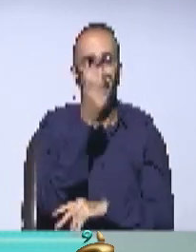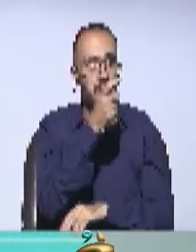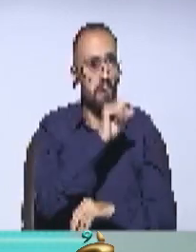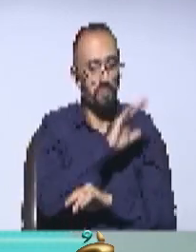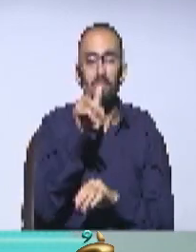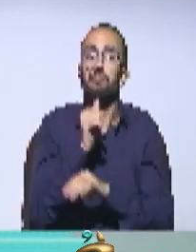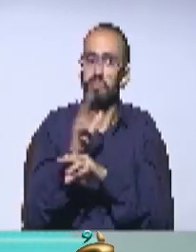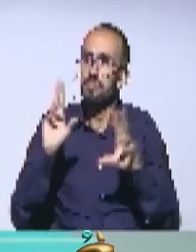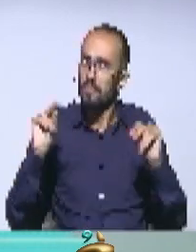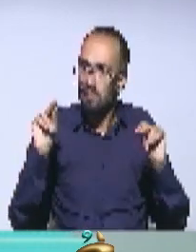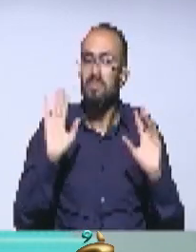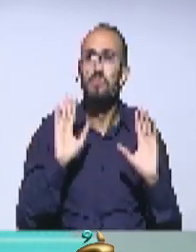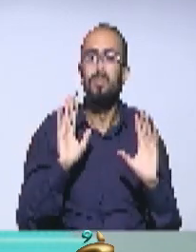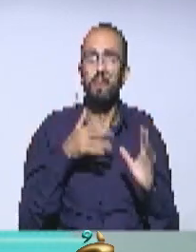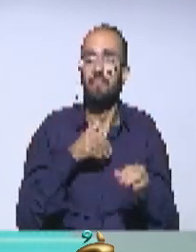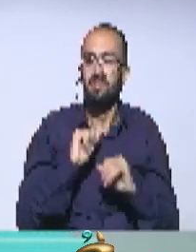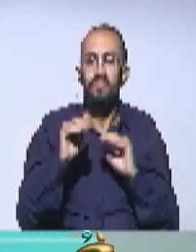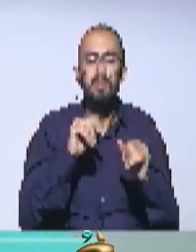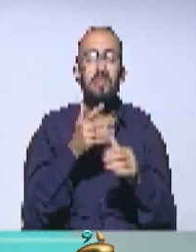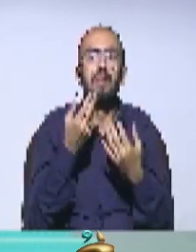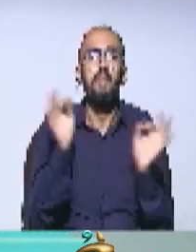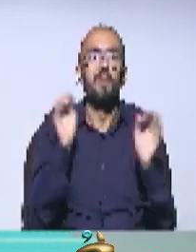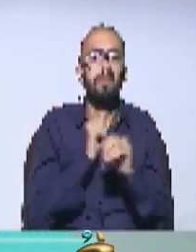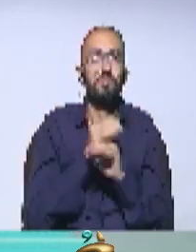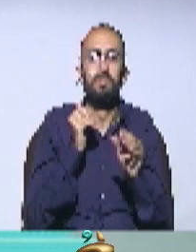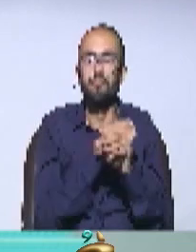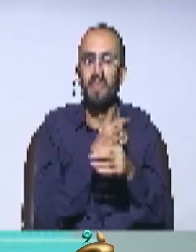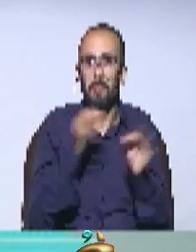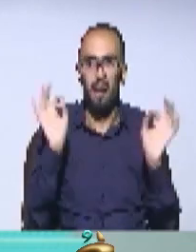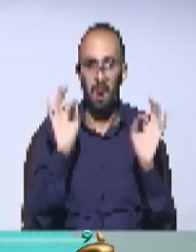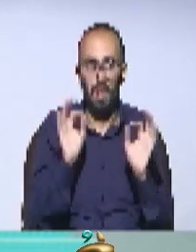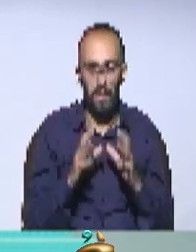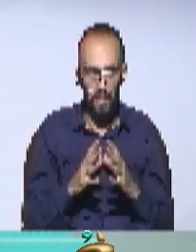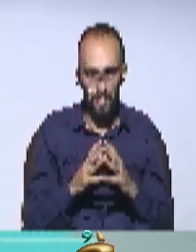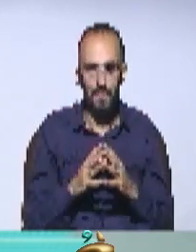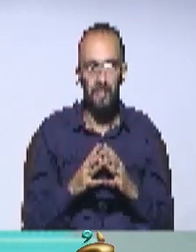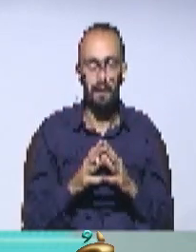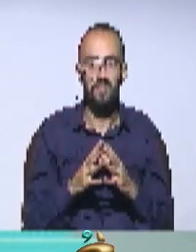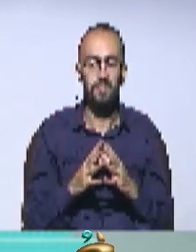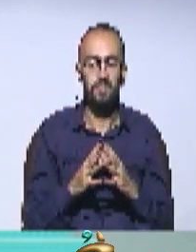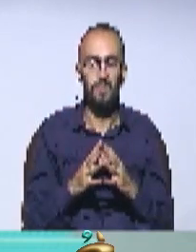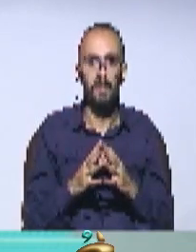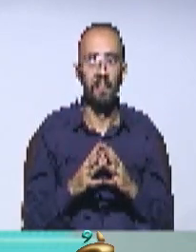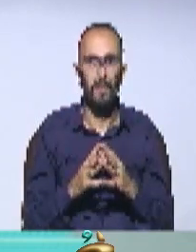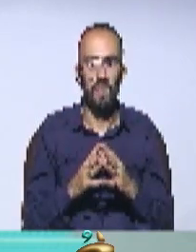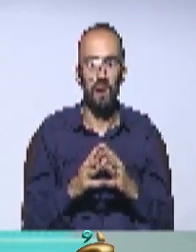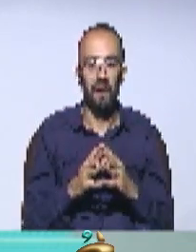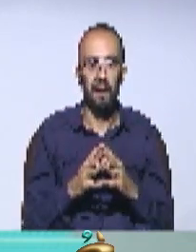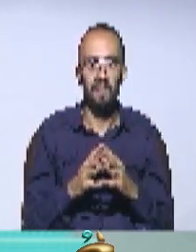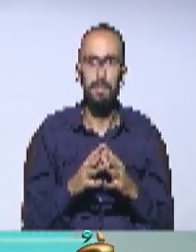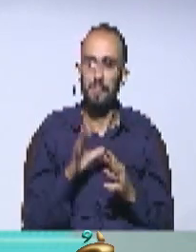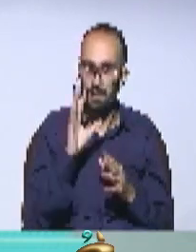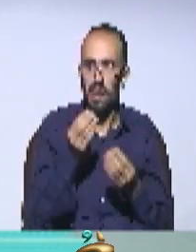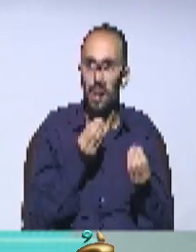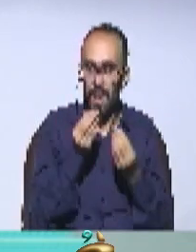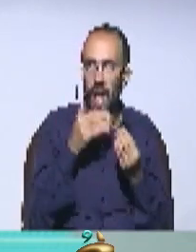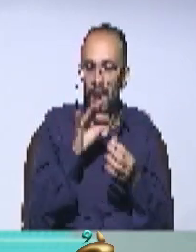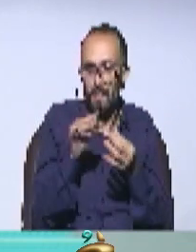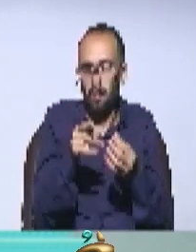عمر مروان الذي كان وزيرا للشؤون النيابية. أعتقد أن مفوضية عدم التمييز أيضا ستكون عرضة